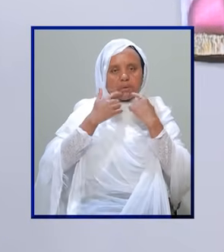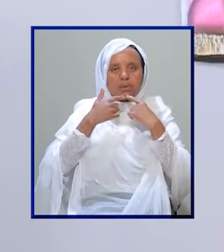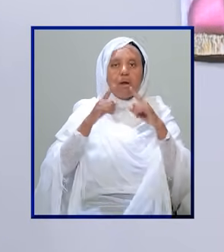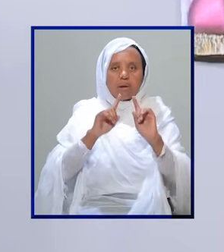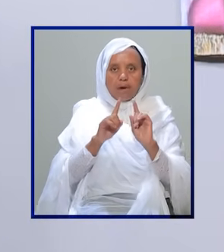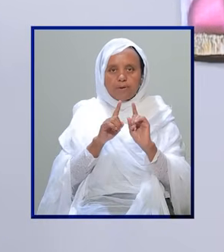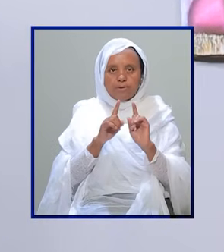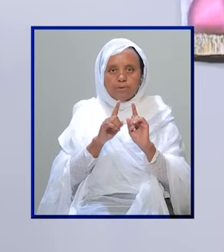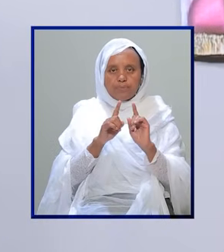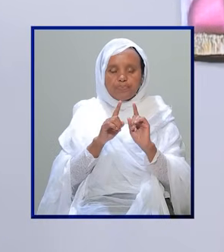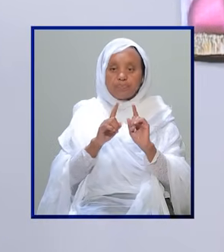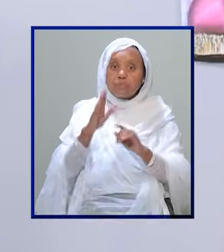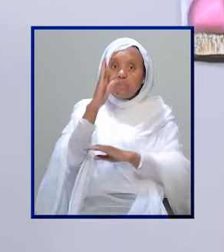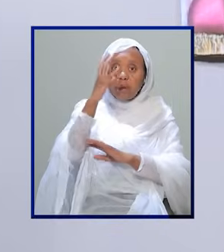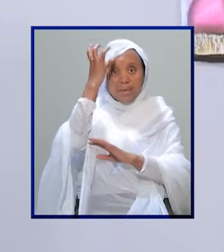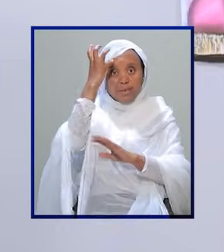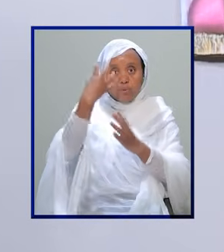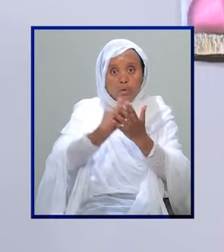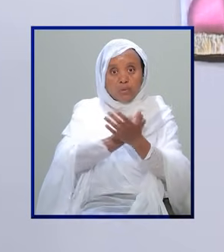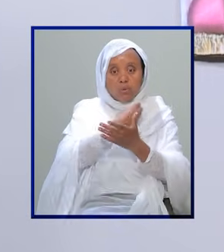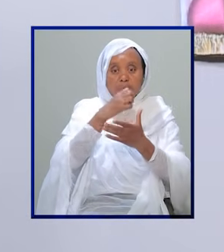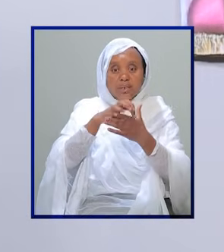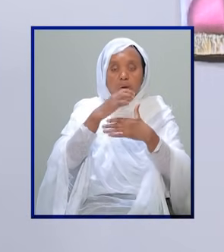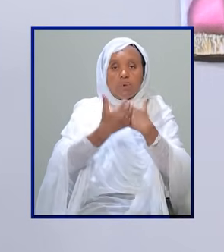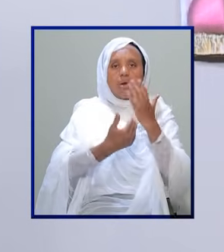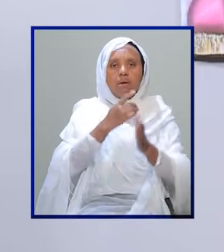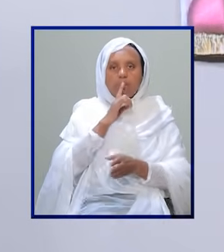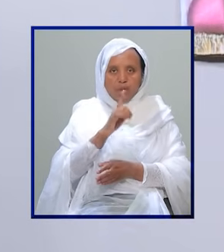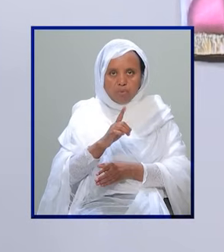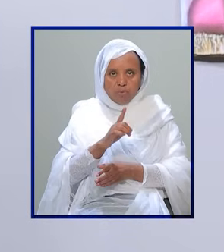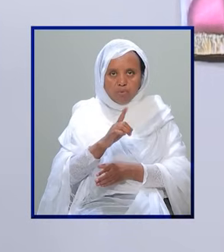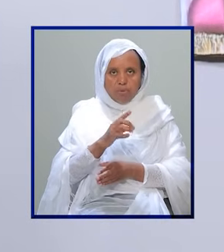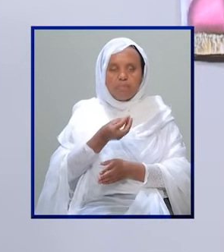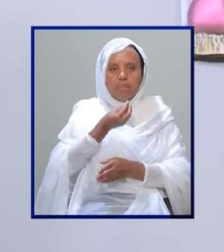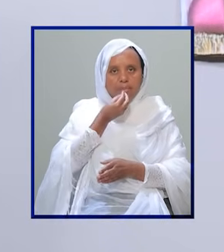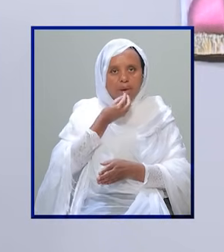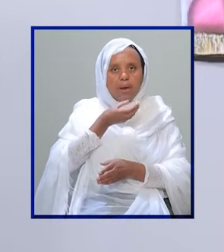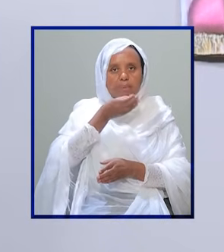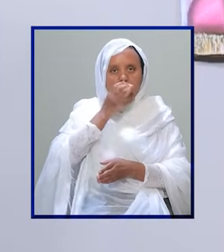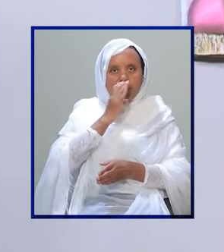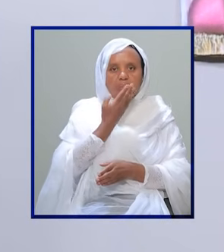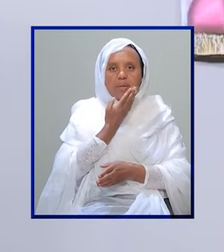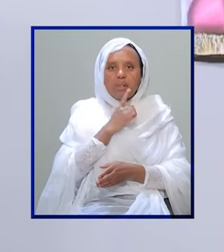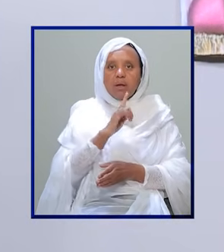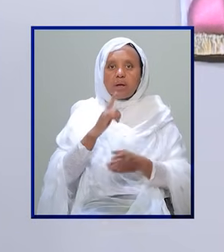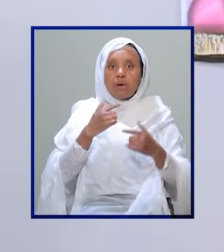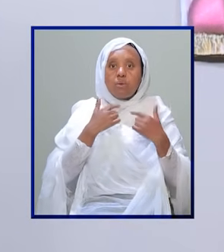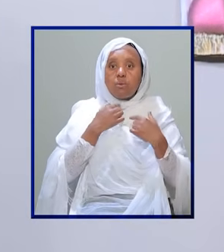ትናገራለች። የእግዚአብሔር መንግስት የሚወረሰው በስጋውና በደሙ ነው፣ በሚበላ በሚጠጣ ነገር ነው።